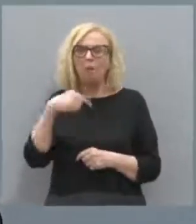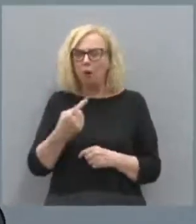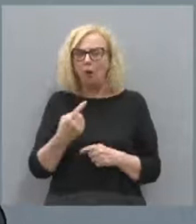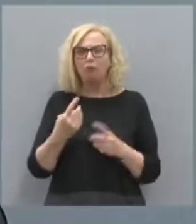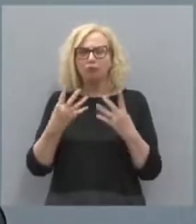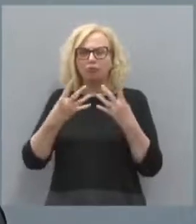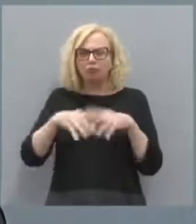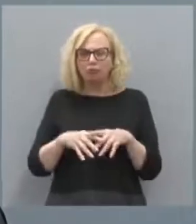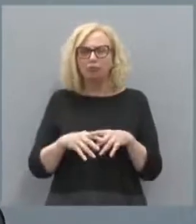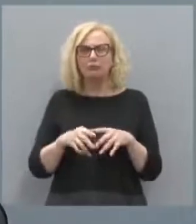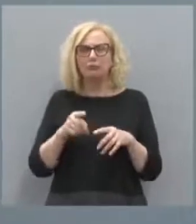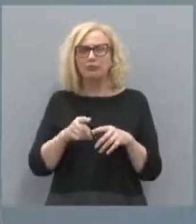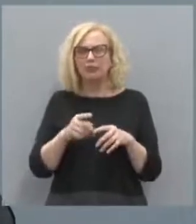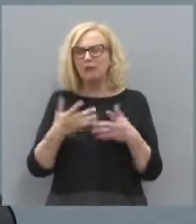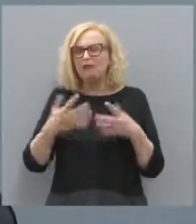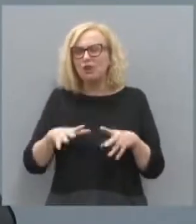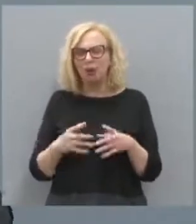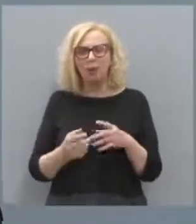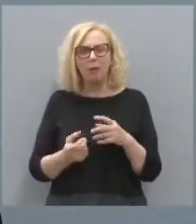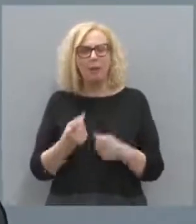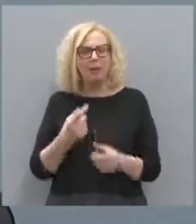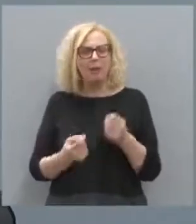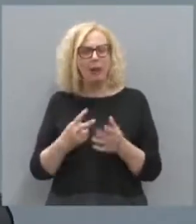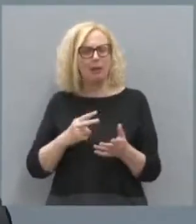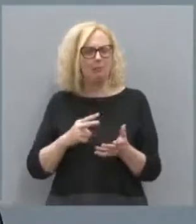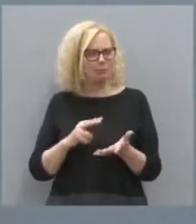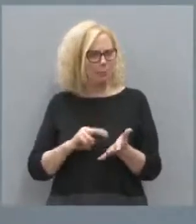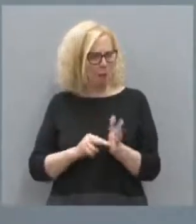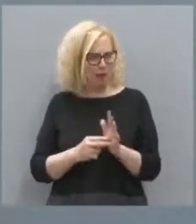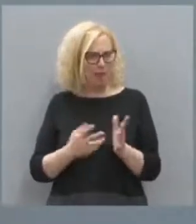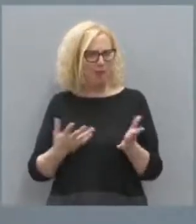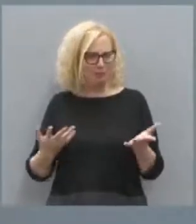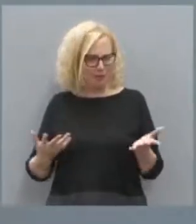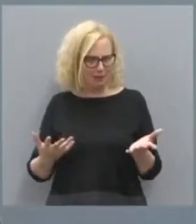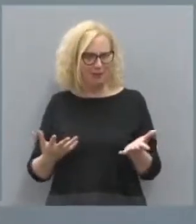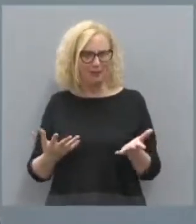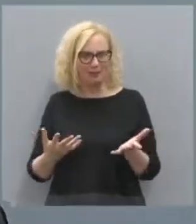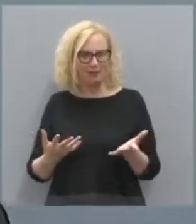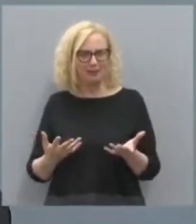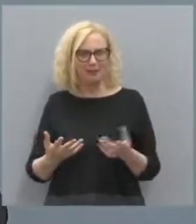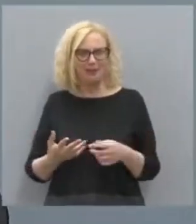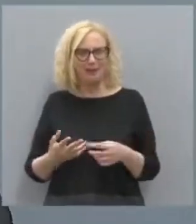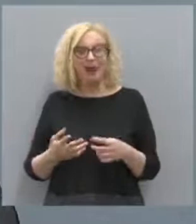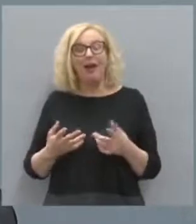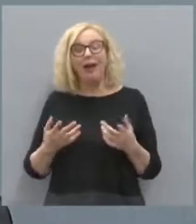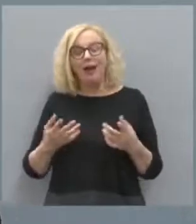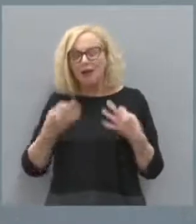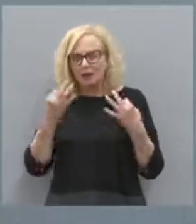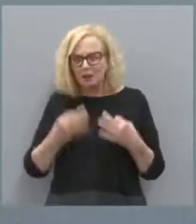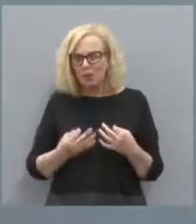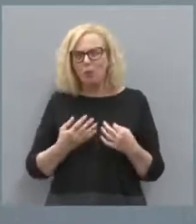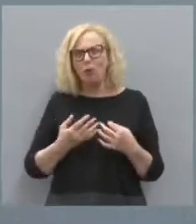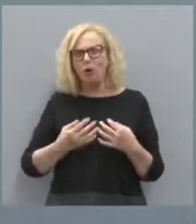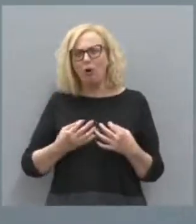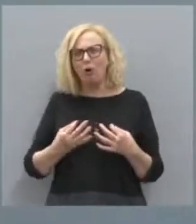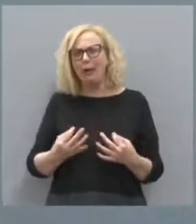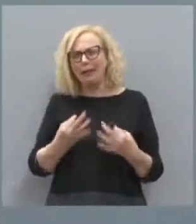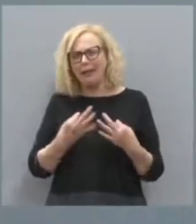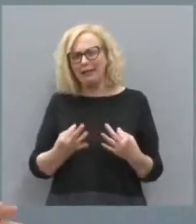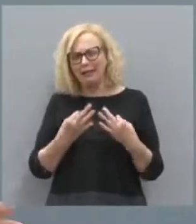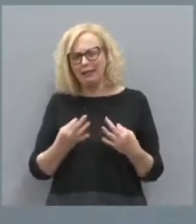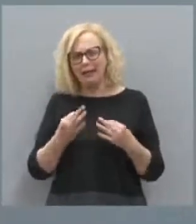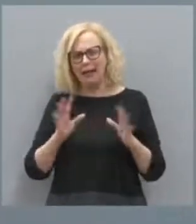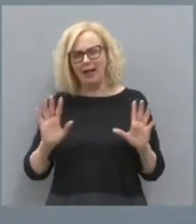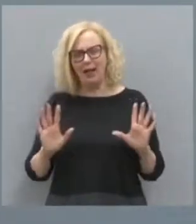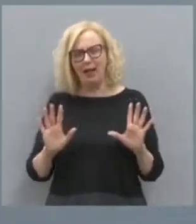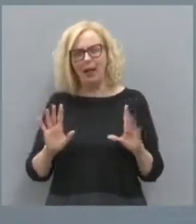ok quindi siamo già qui a rispondere alle difficoltà che ci saranno a prenderci le critiche sulle difficoltà che ci saranno però quelle